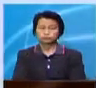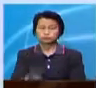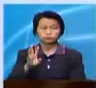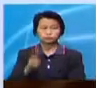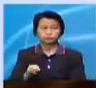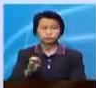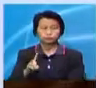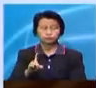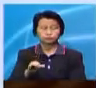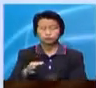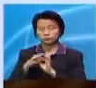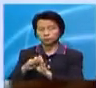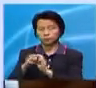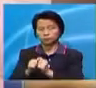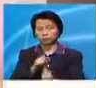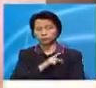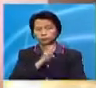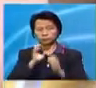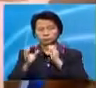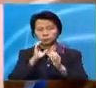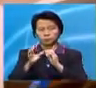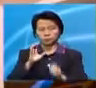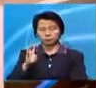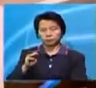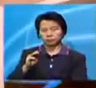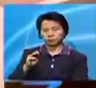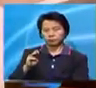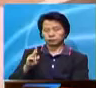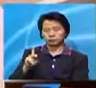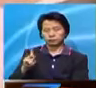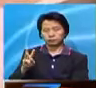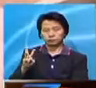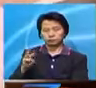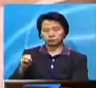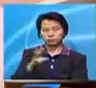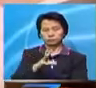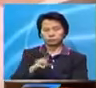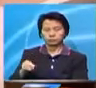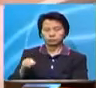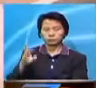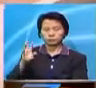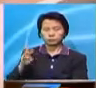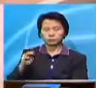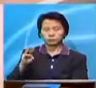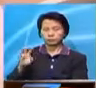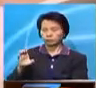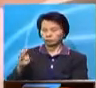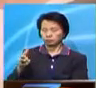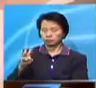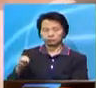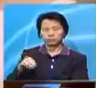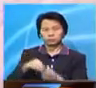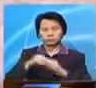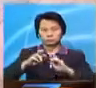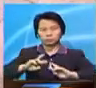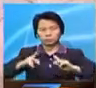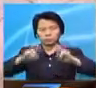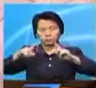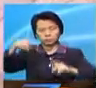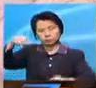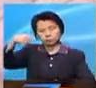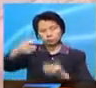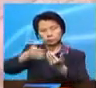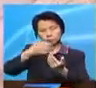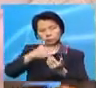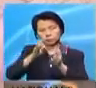MDEC juga bekerjasama dengan Kementerian Komunikasi dan Multimedia KKMM dan Suruhanjaya Komunikasi dan Multimedia MCMC dalam meningkatkan kualiti